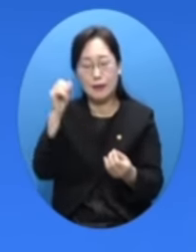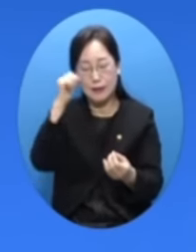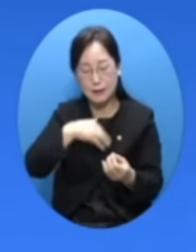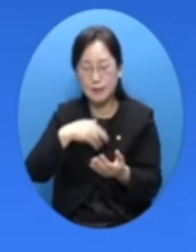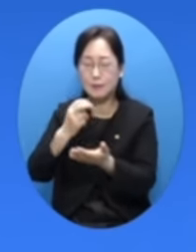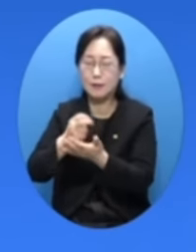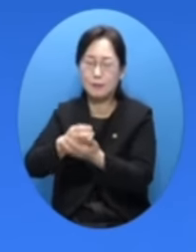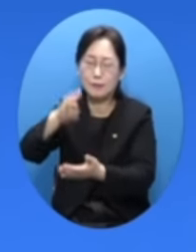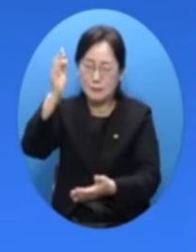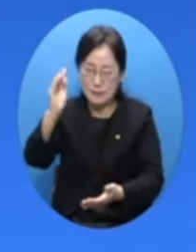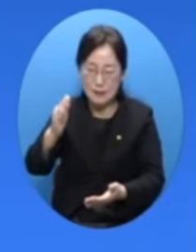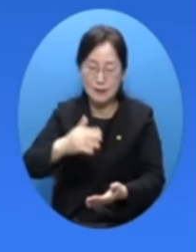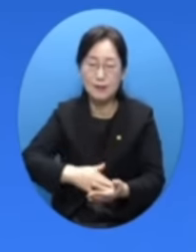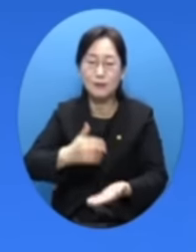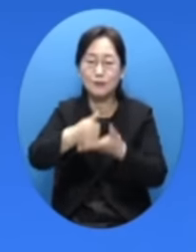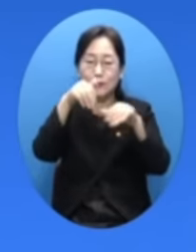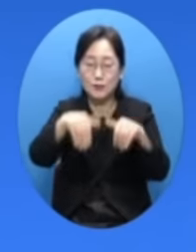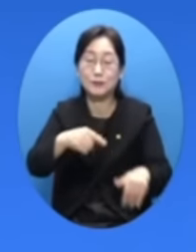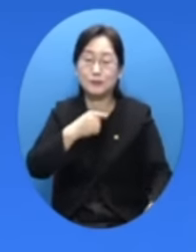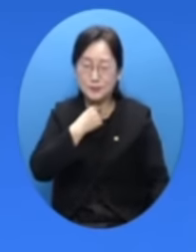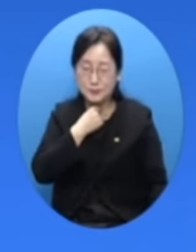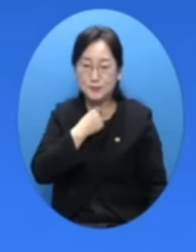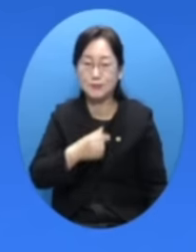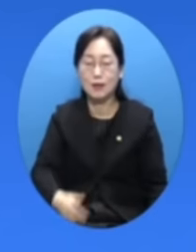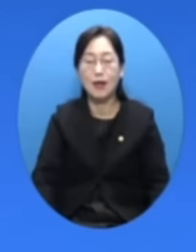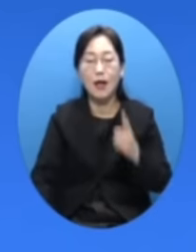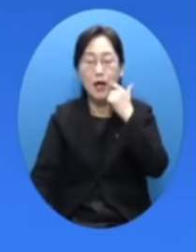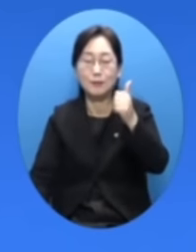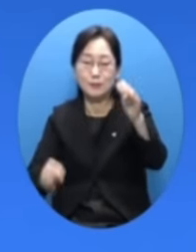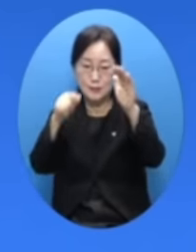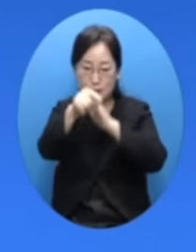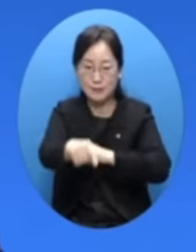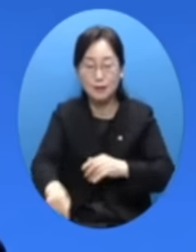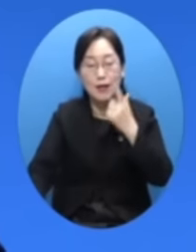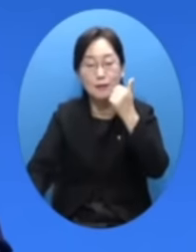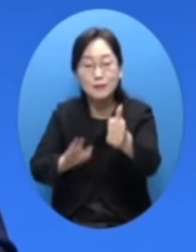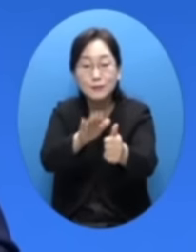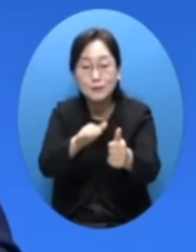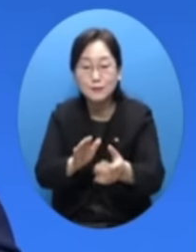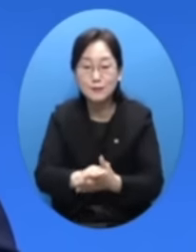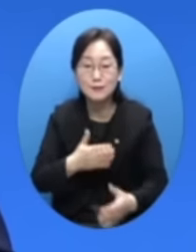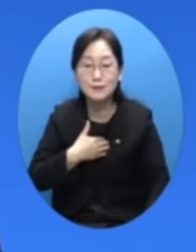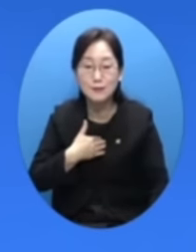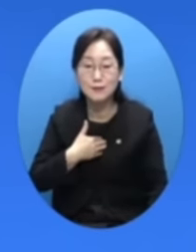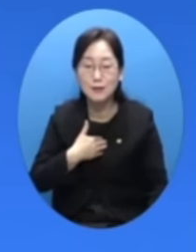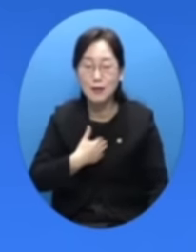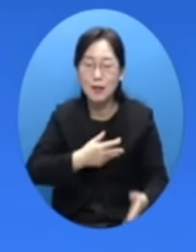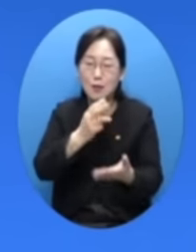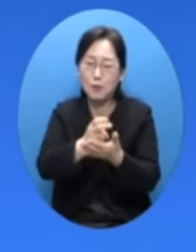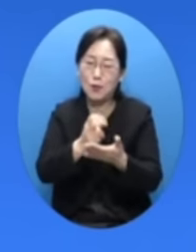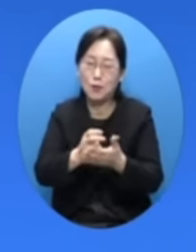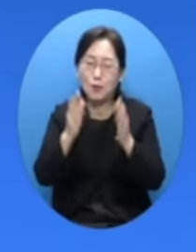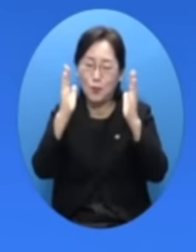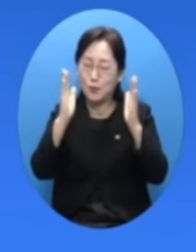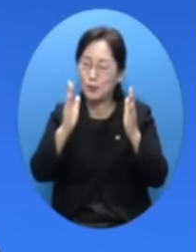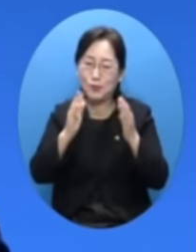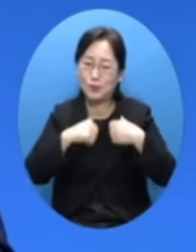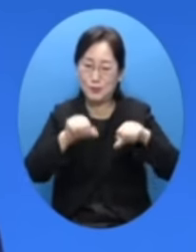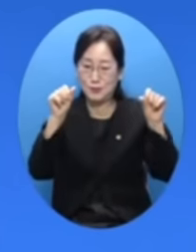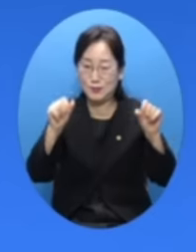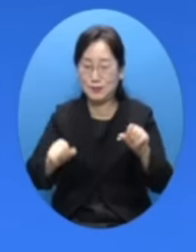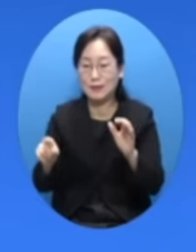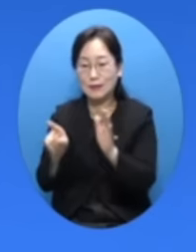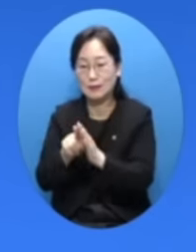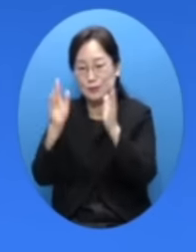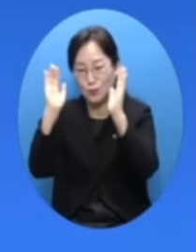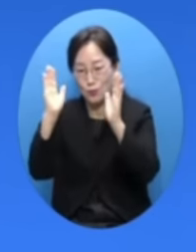나는 죄종이 되어야 되겠다. 그래서 아버지에게 와서 아버지 저 법률 공부하지 않고 신학을